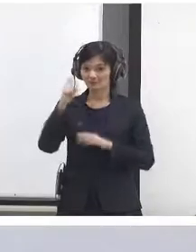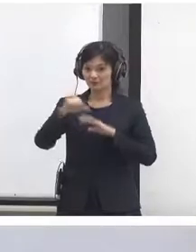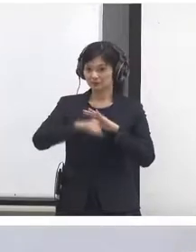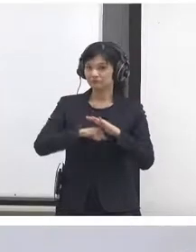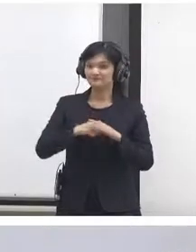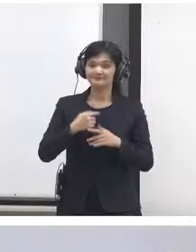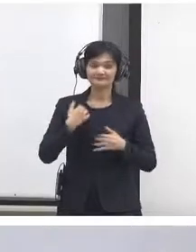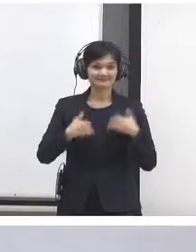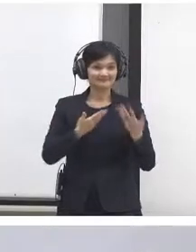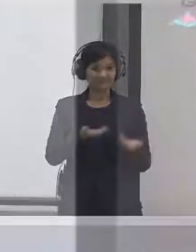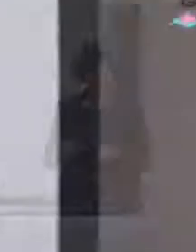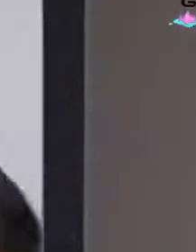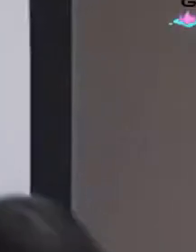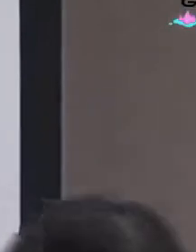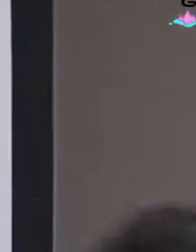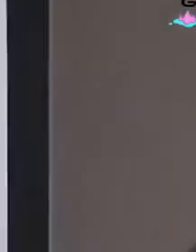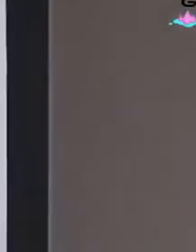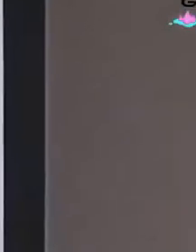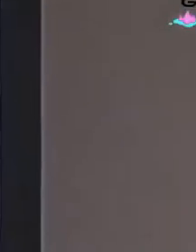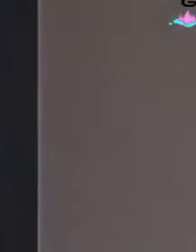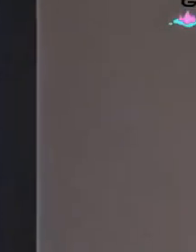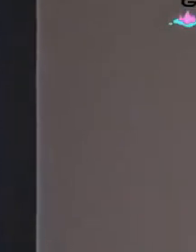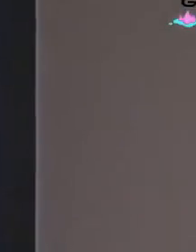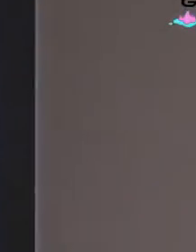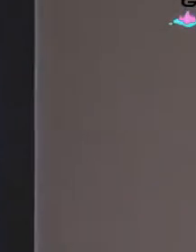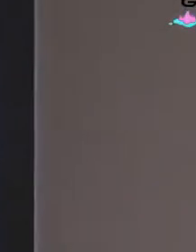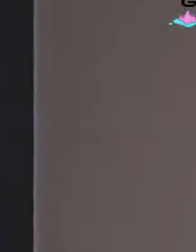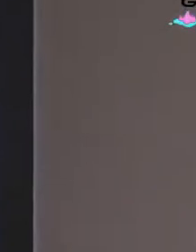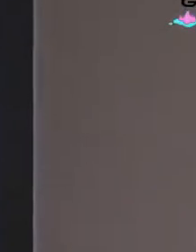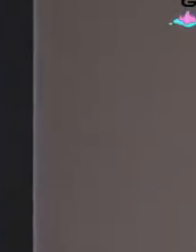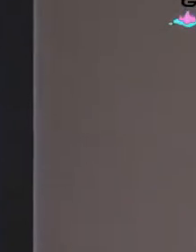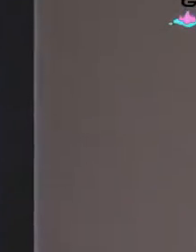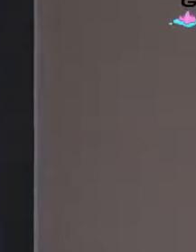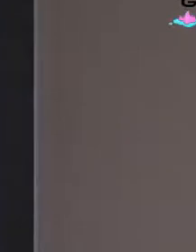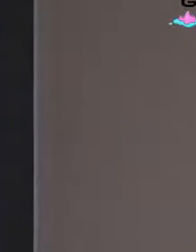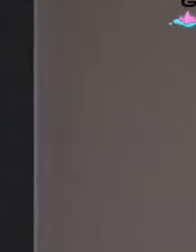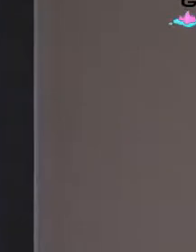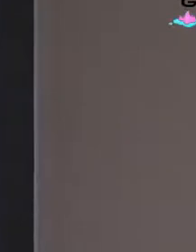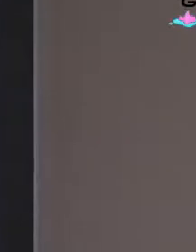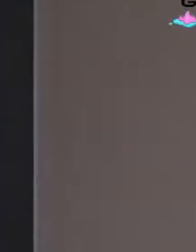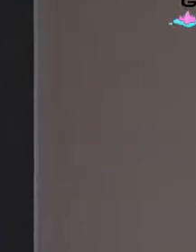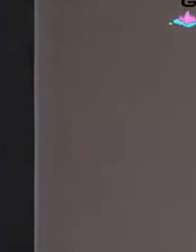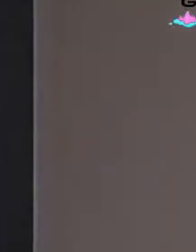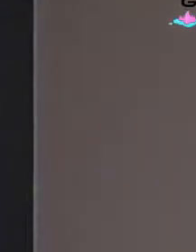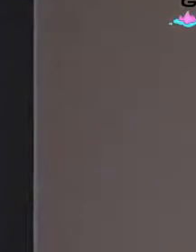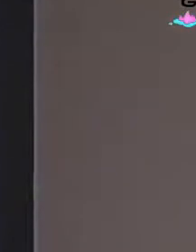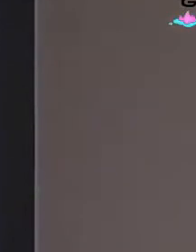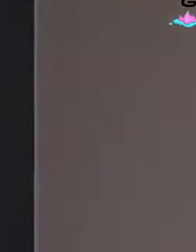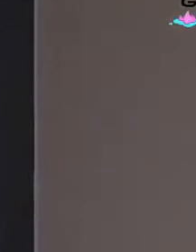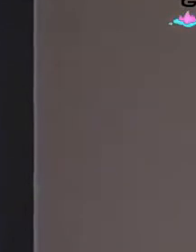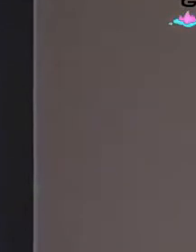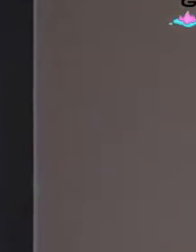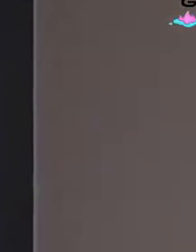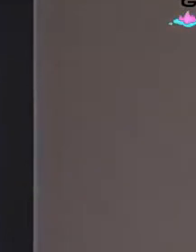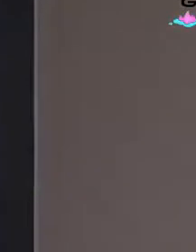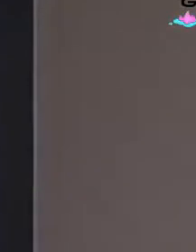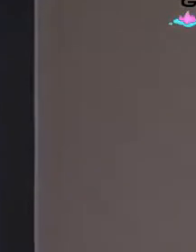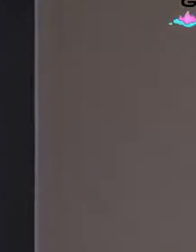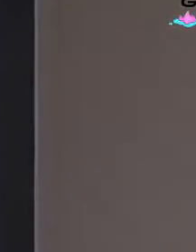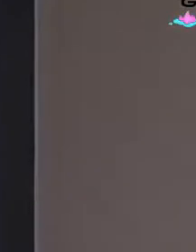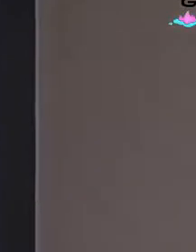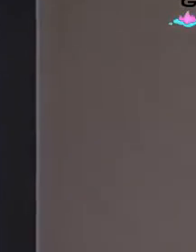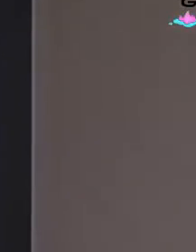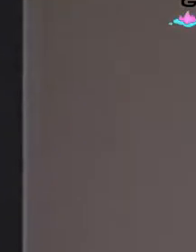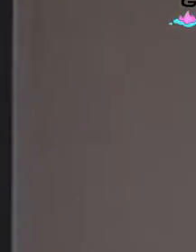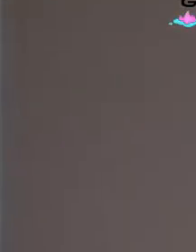非常感谢就是佩斯的分享，然后也欢迎就是所有对就是 Herstory 有兴趣的朋友都可以加入哦。那我们现在就是设备